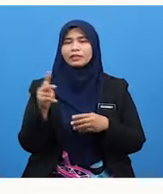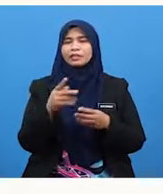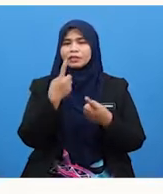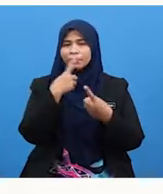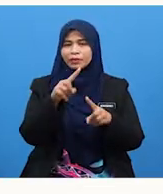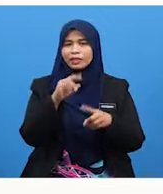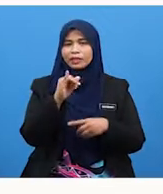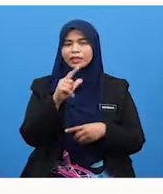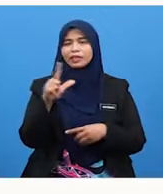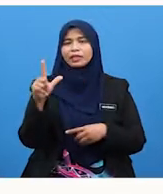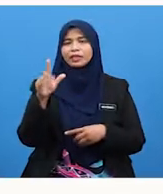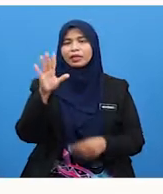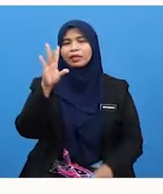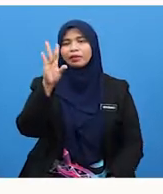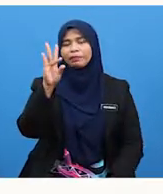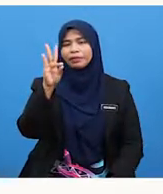Jawapannya adalah